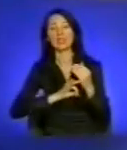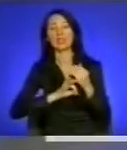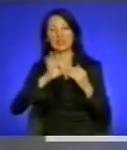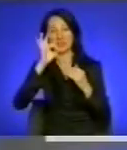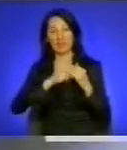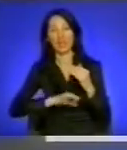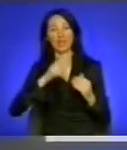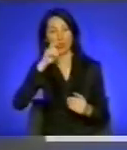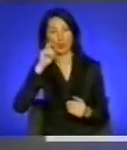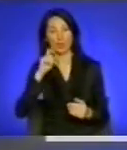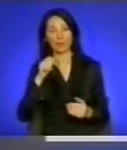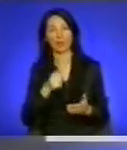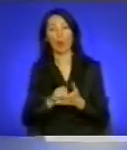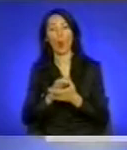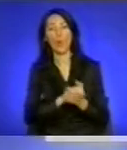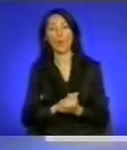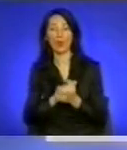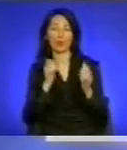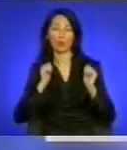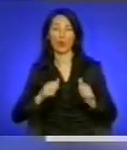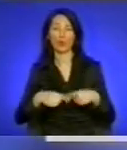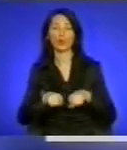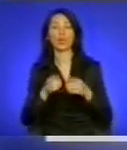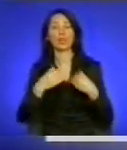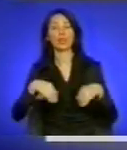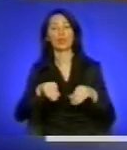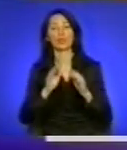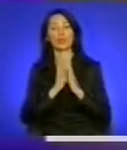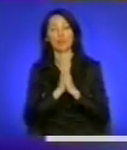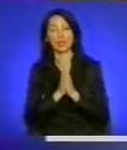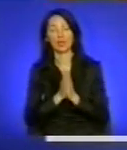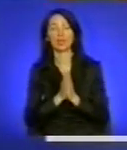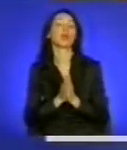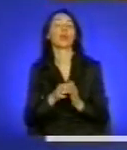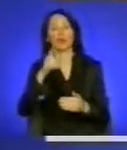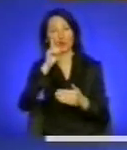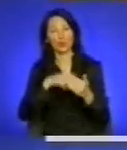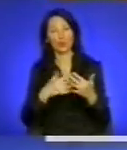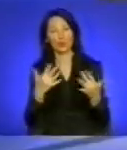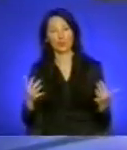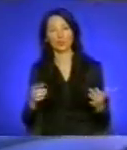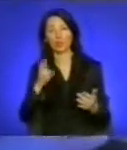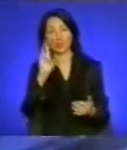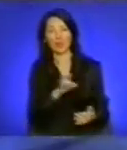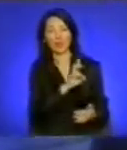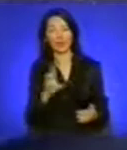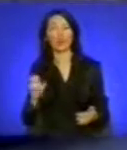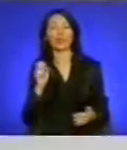до миру спокою та єдності закликали віруючих різних конфесій члени ради церков Тернопільщини